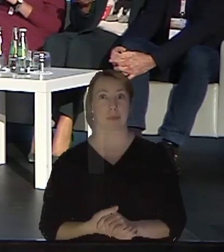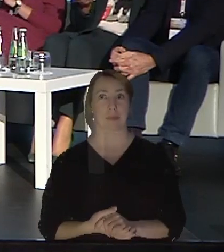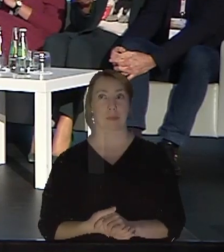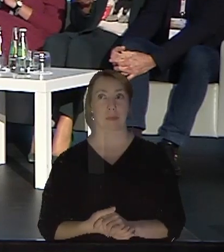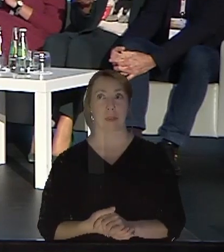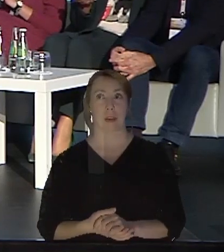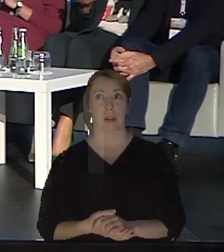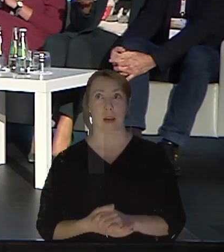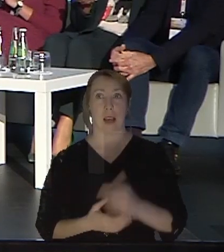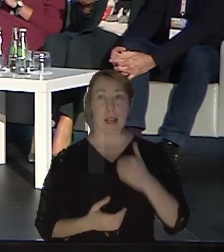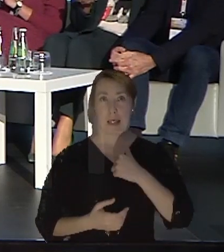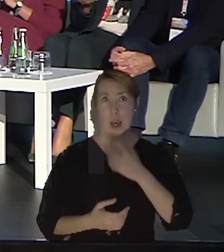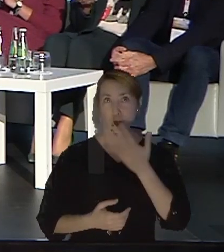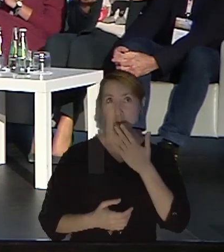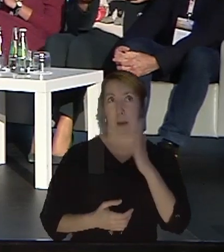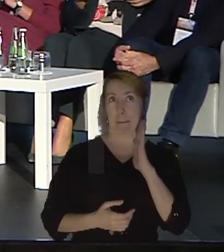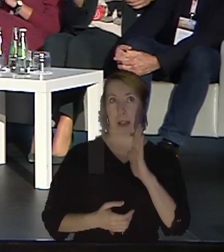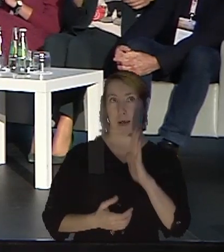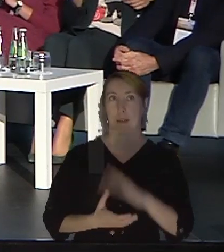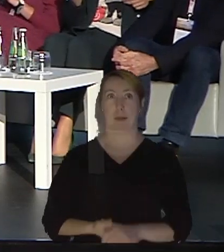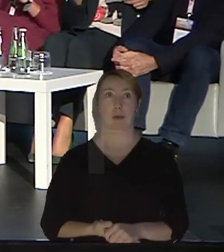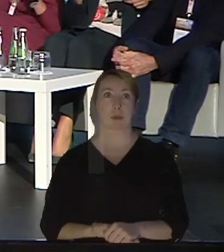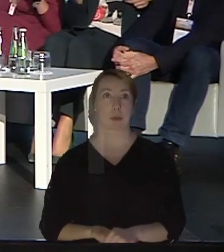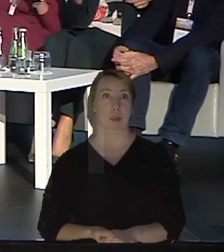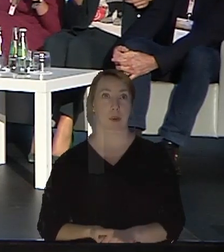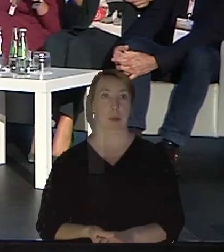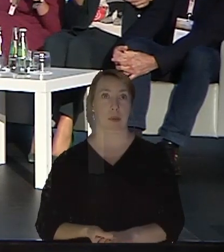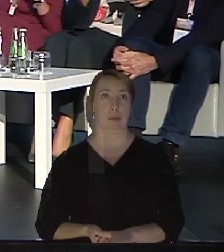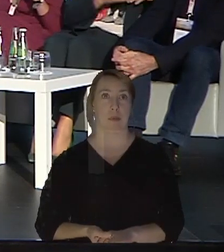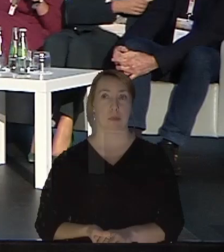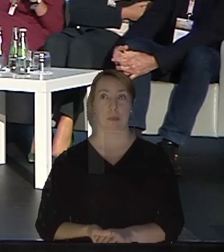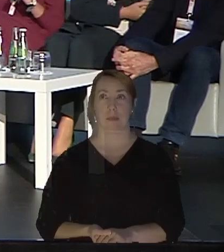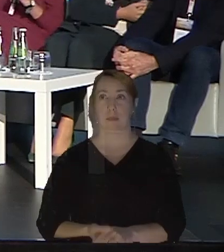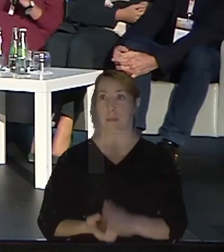D? Że, bo ja bym powiedziała, że B. B. Tak. D.